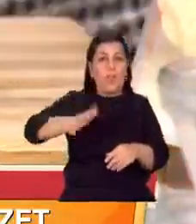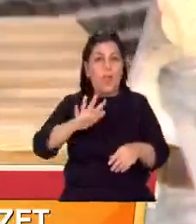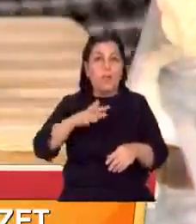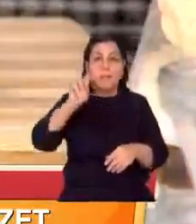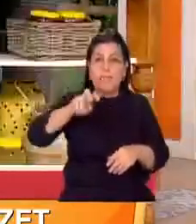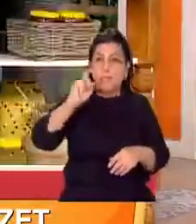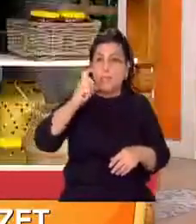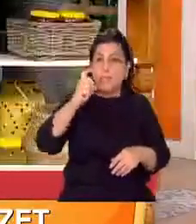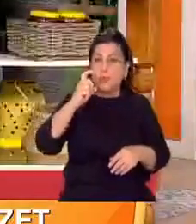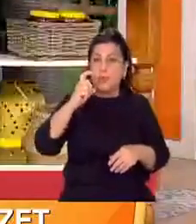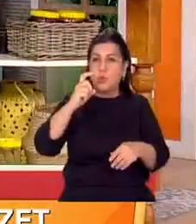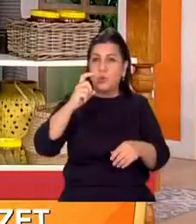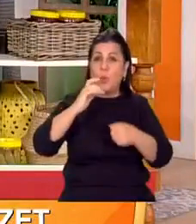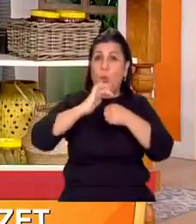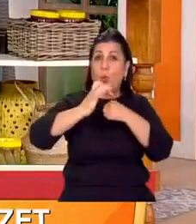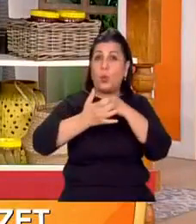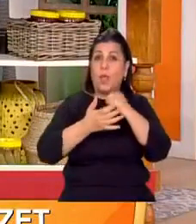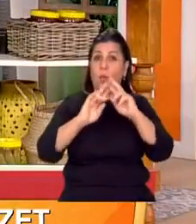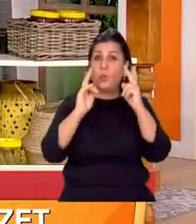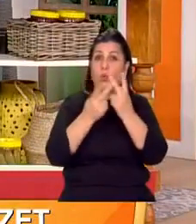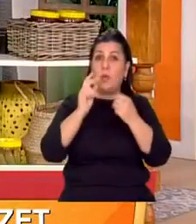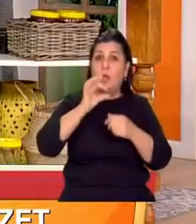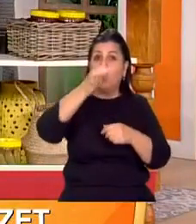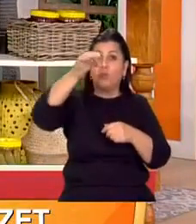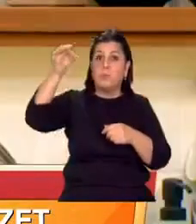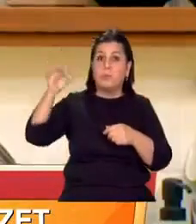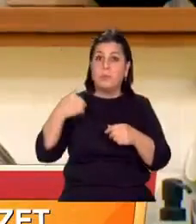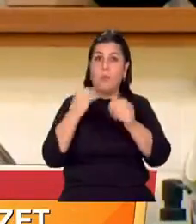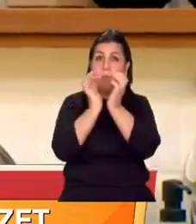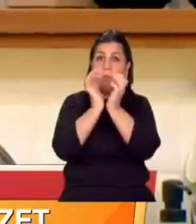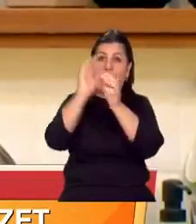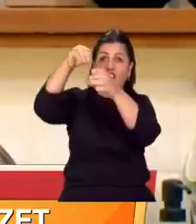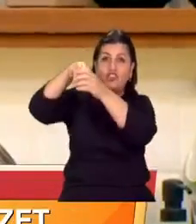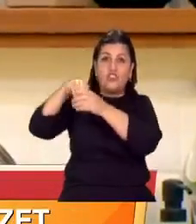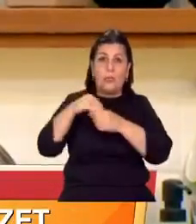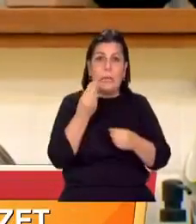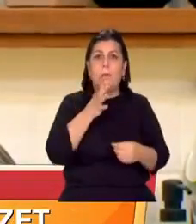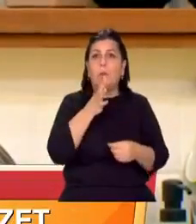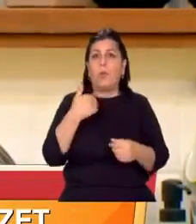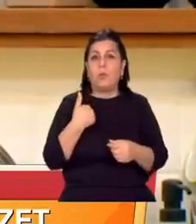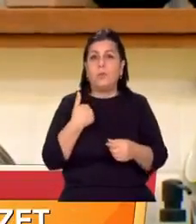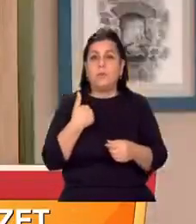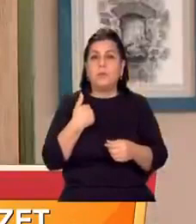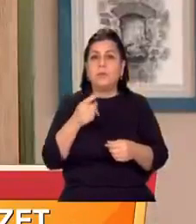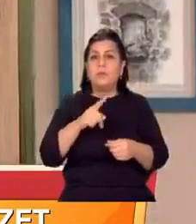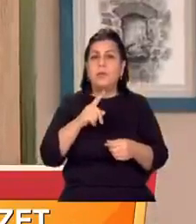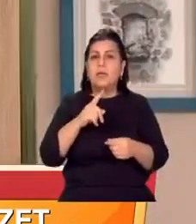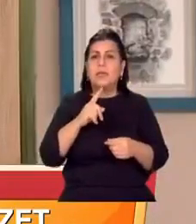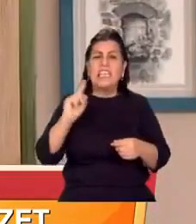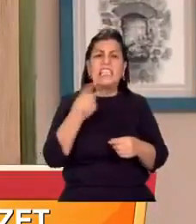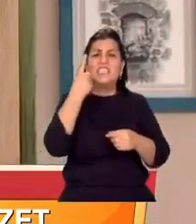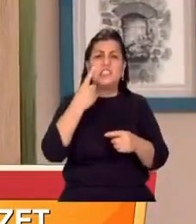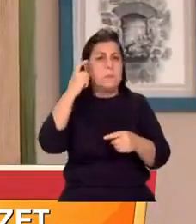a'dan z'ye bütün mutfağını bilirim komple tatlısın oturusunda kadar çok şaşırttı beni çok ilginç bir bilgi var mı sizinle